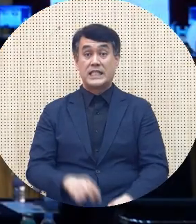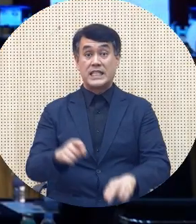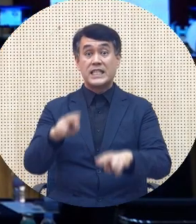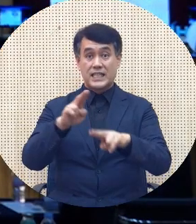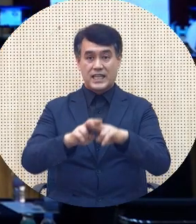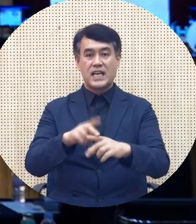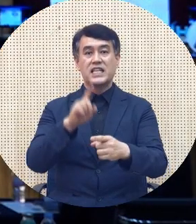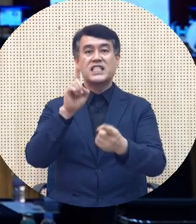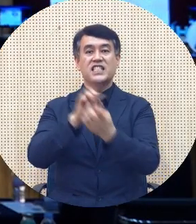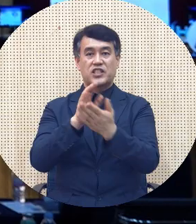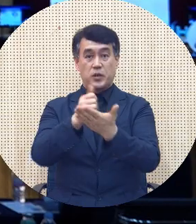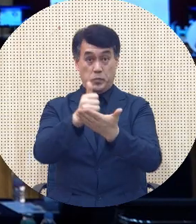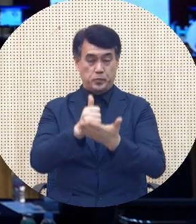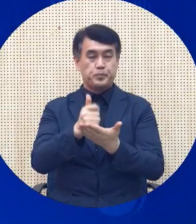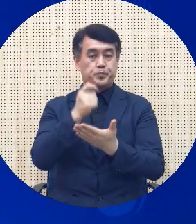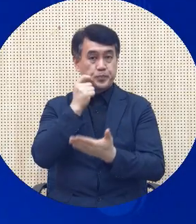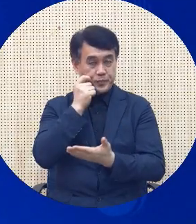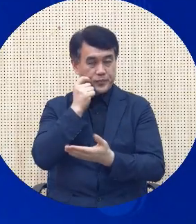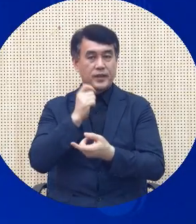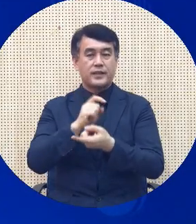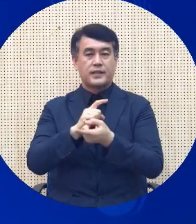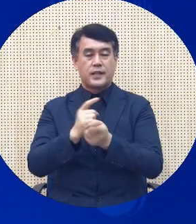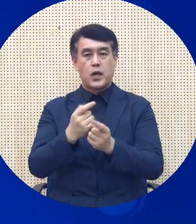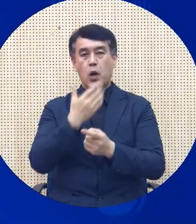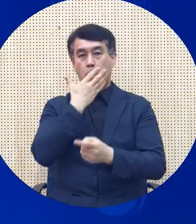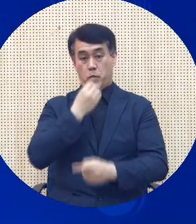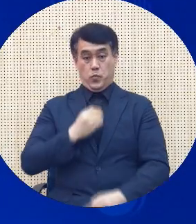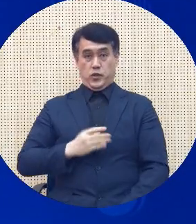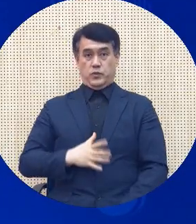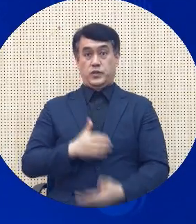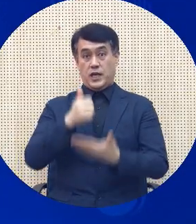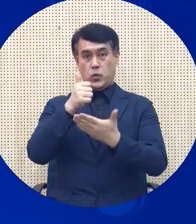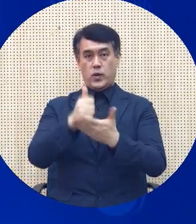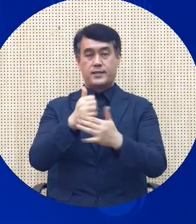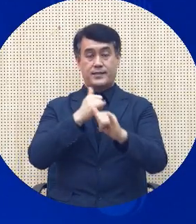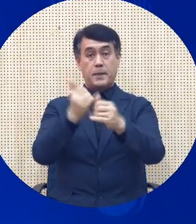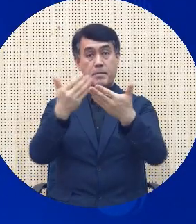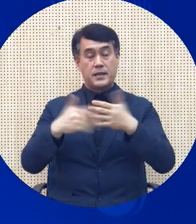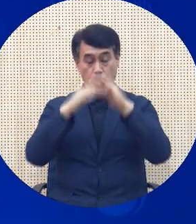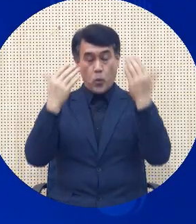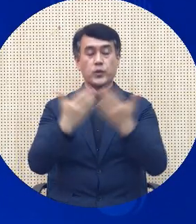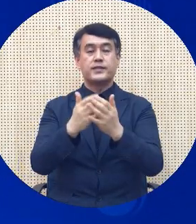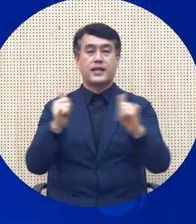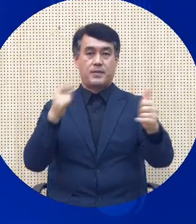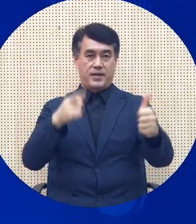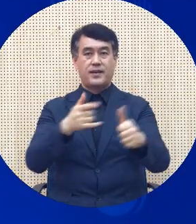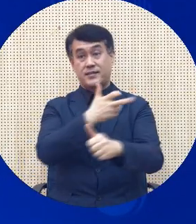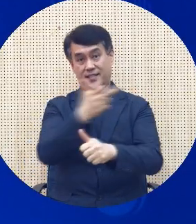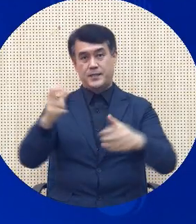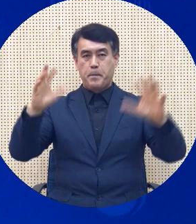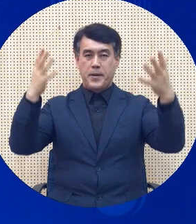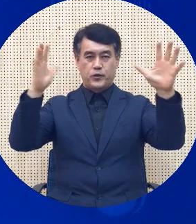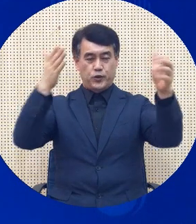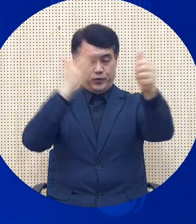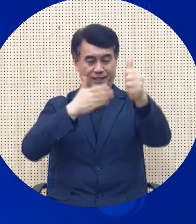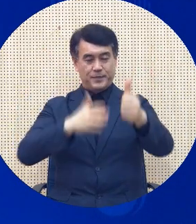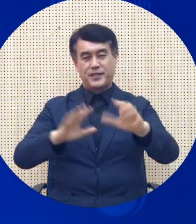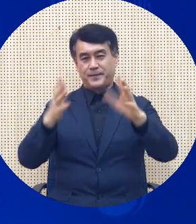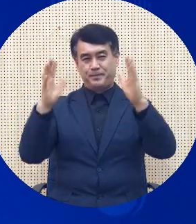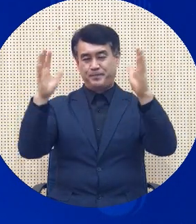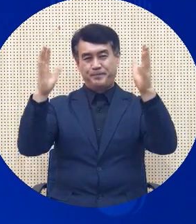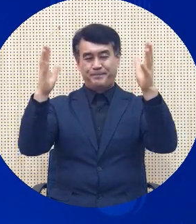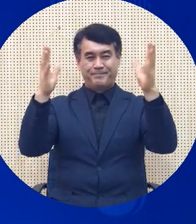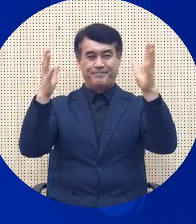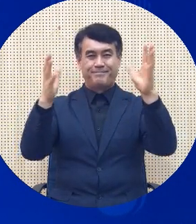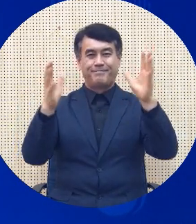직접 모시지는 못했지만요. 이 보건복지부 장관 표창을 수상하신 모든 분들께도 큰 박수 보내주시면 감사하겠습니다.